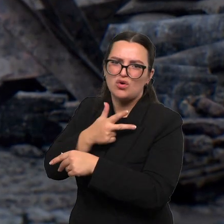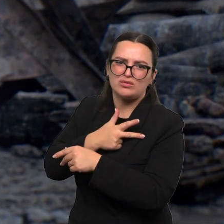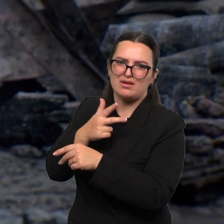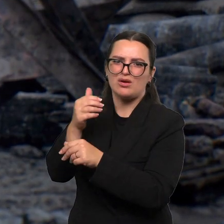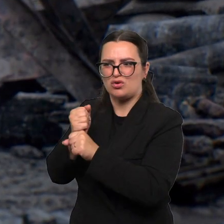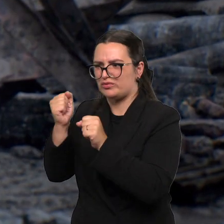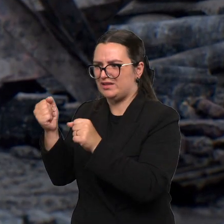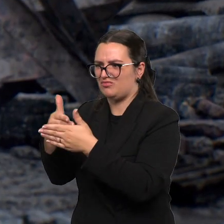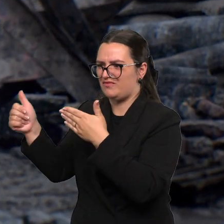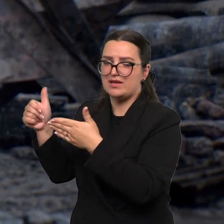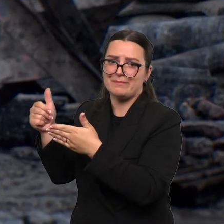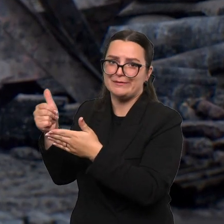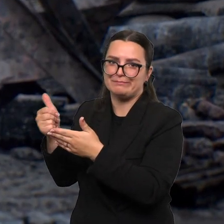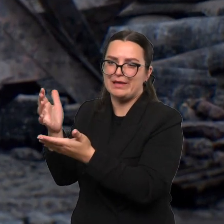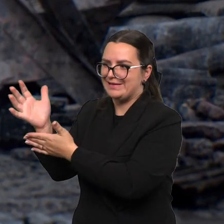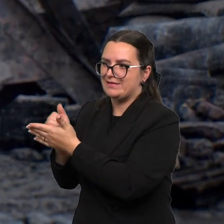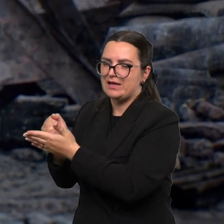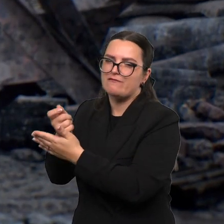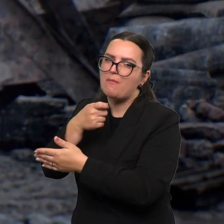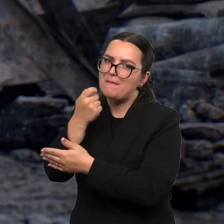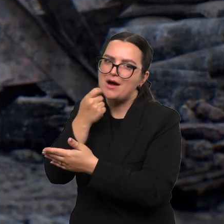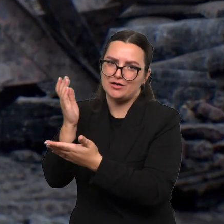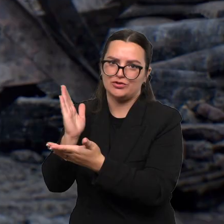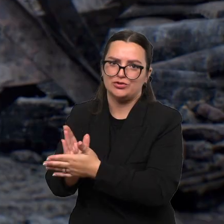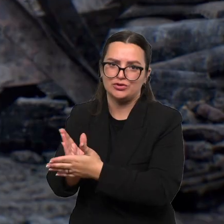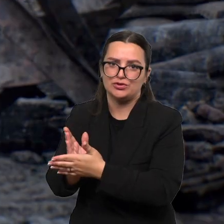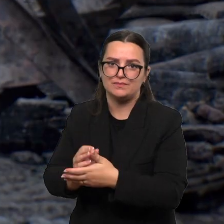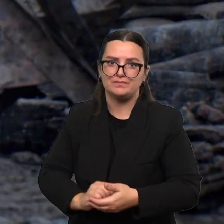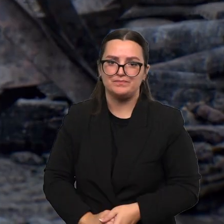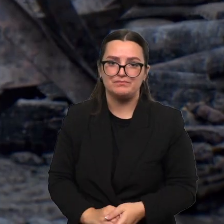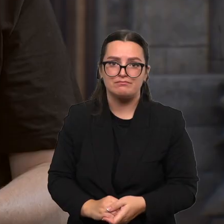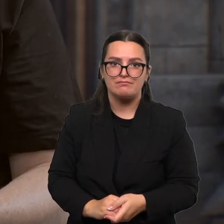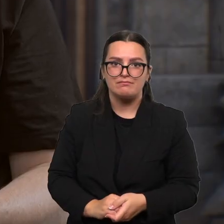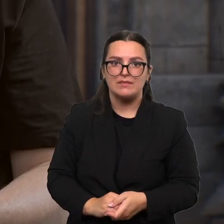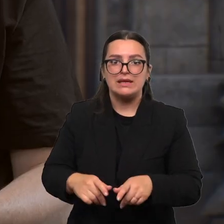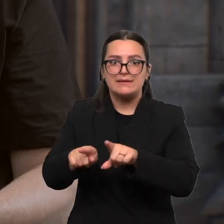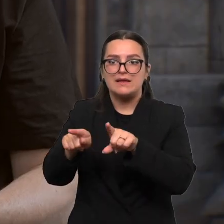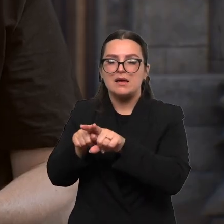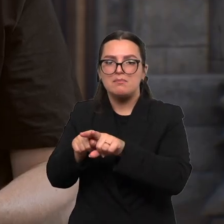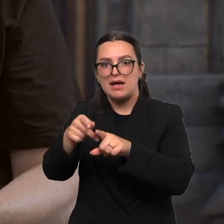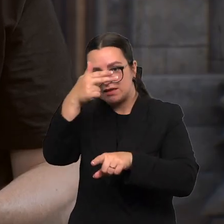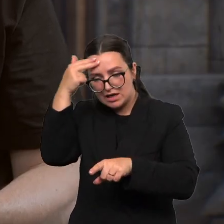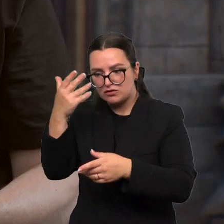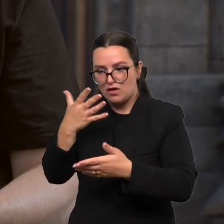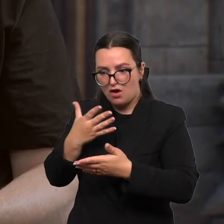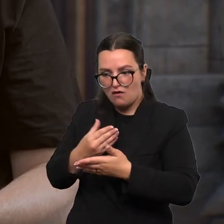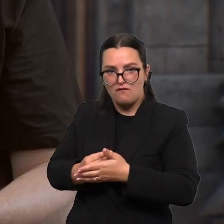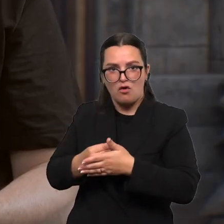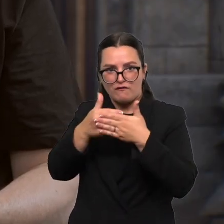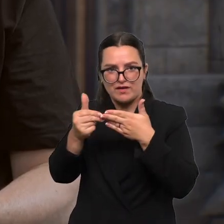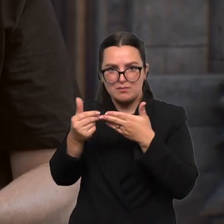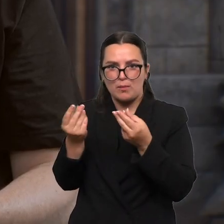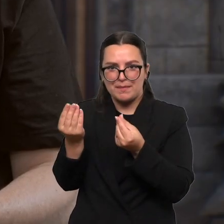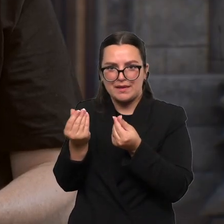dideli. Jie, kaip ir visi kiti indėliai, guli kažkur finansinėse institucijose, nebūtinai Lietuvos, tiesą